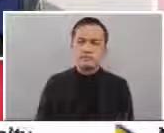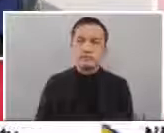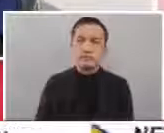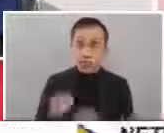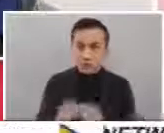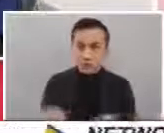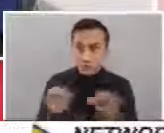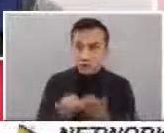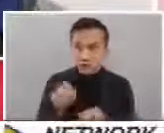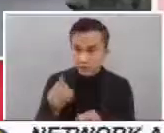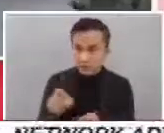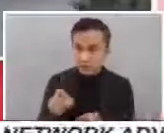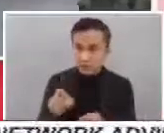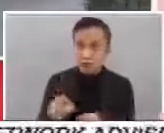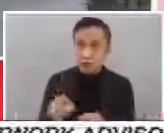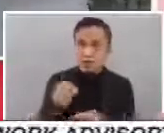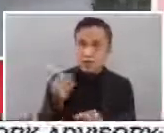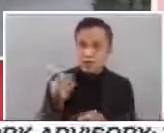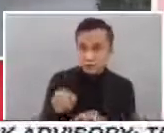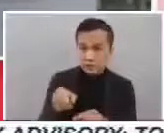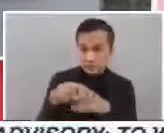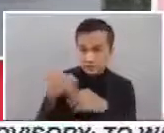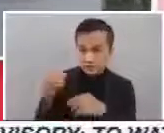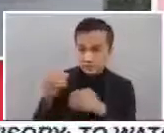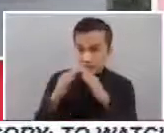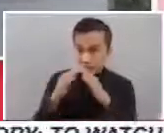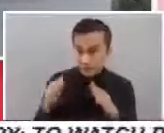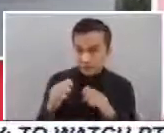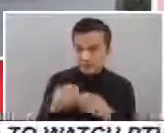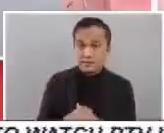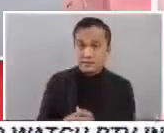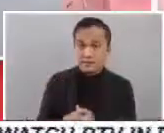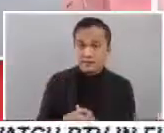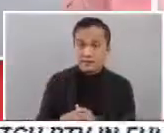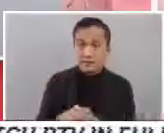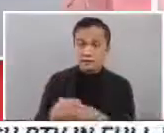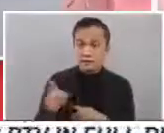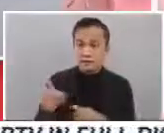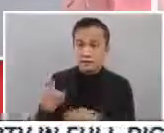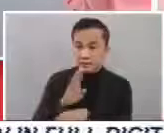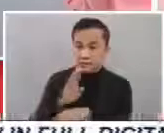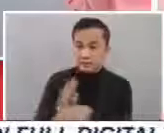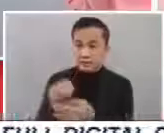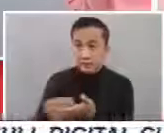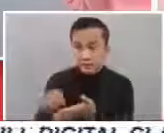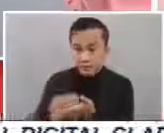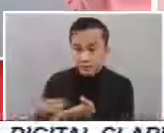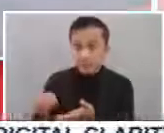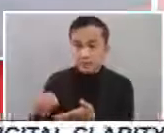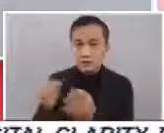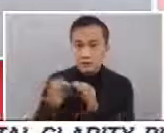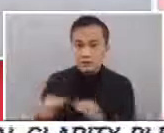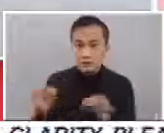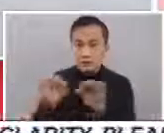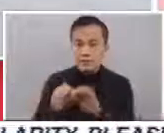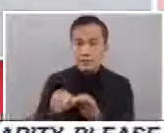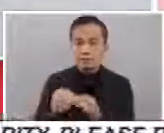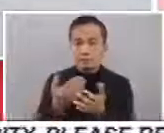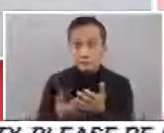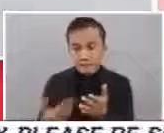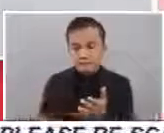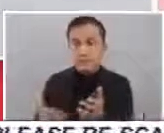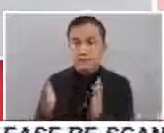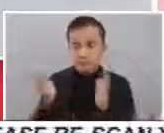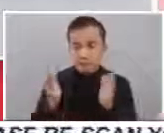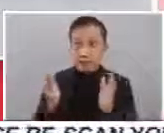sa yung iba naman po, work from home, at again, inuulit natin sa bawat kabahayan, isang tao lang po ang papayagang lumabas para nga po